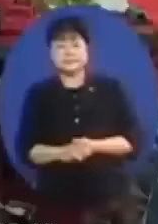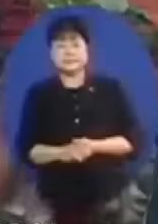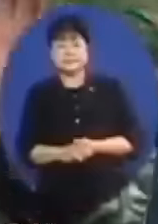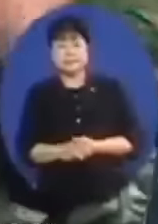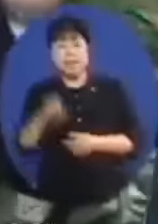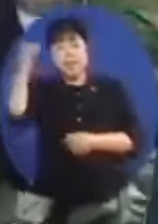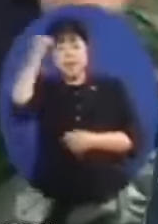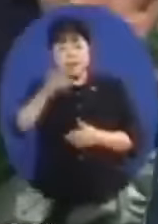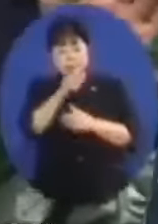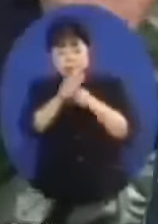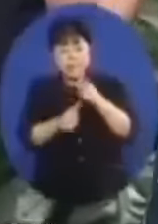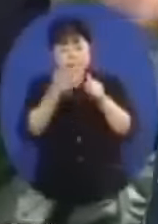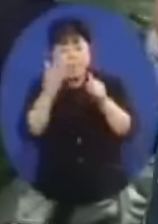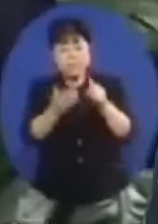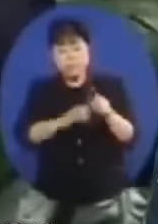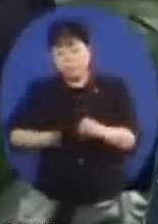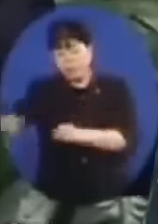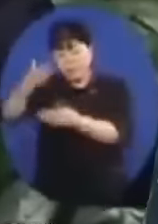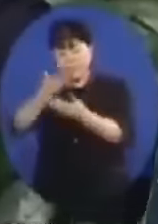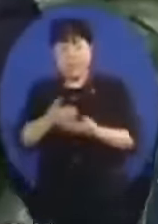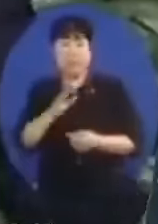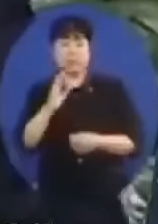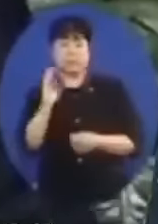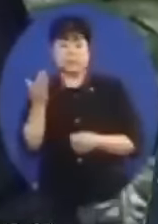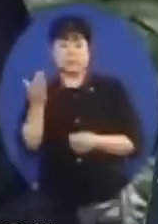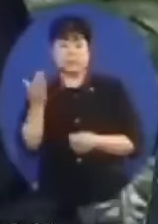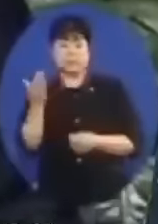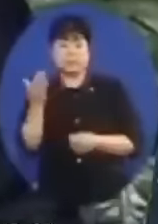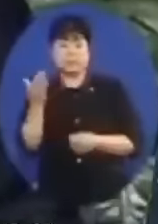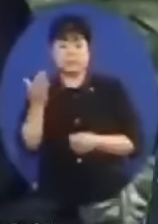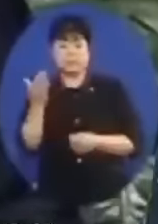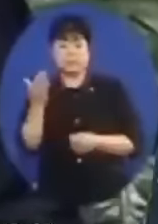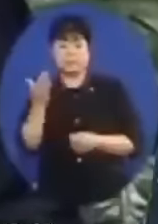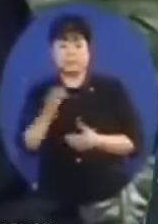영혼이 하나님으로부터 버림을 받았기 때문에